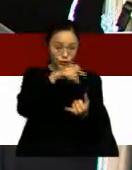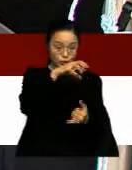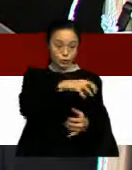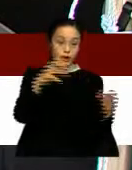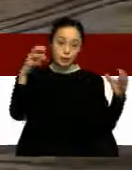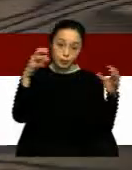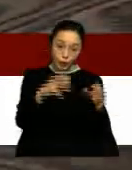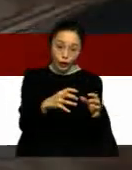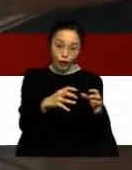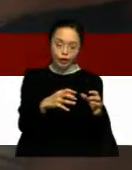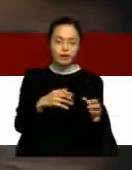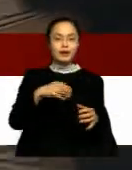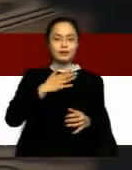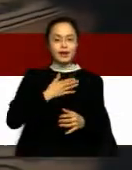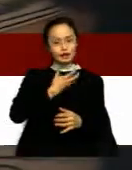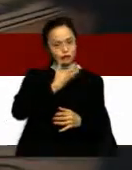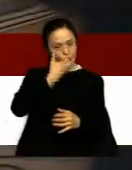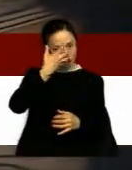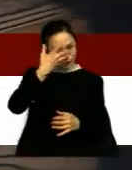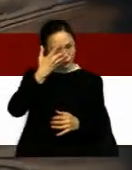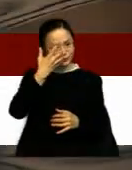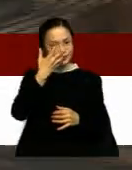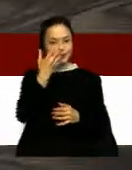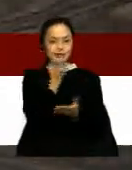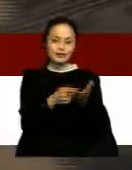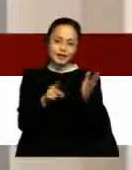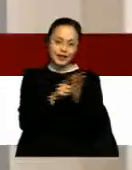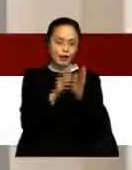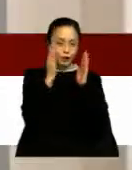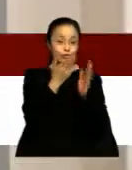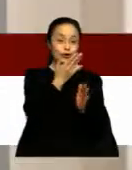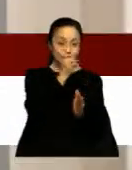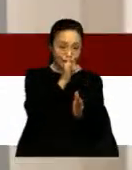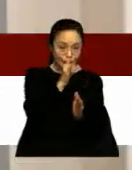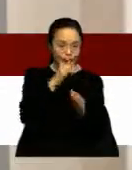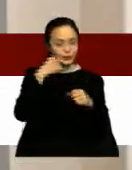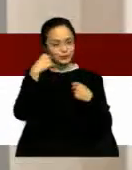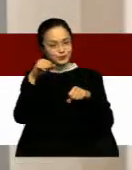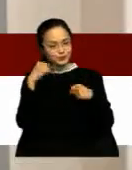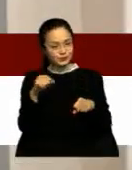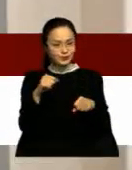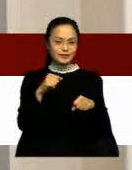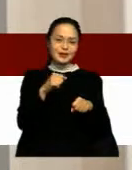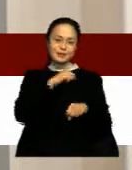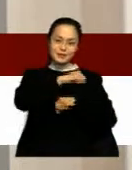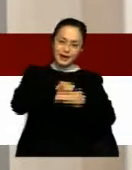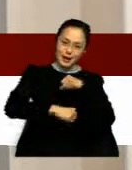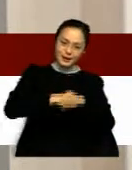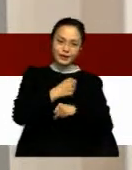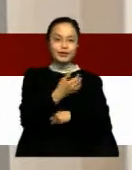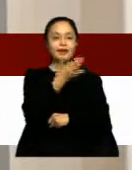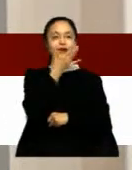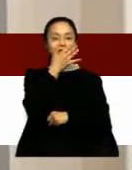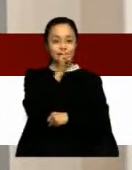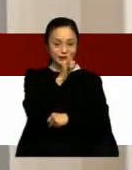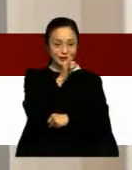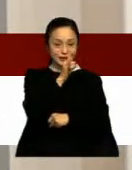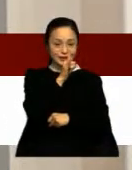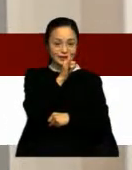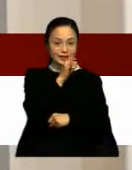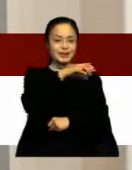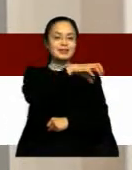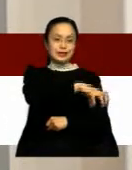펼칠 수 있고 또 그 대해서 자기가 가지고 있는 장키 이런 것들을 마음껏 펼칠 수 있는 체인 적어 퍼스 로